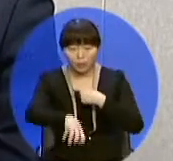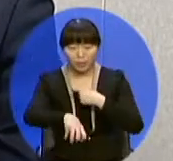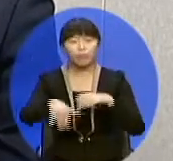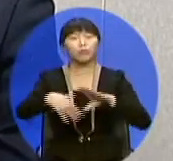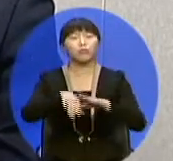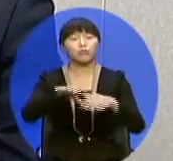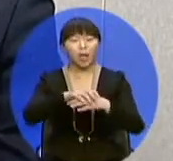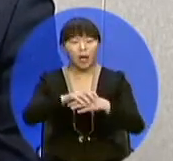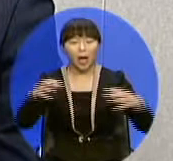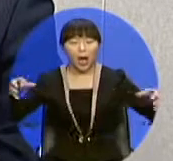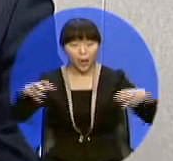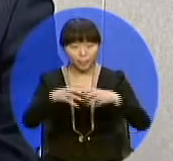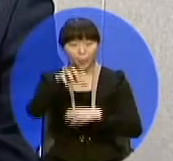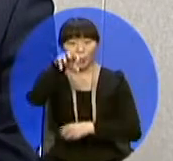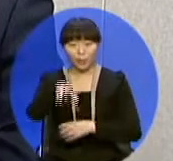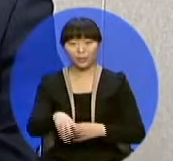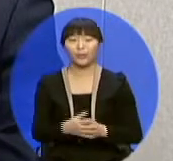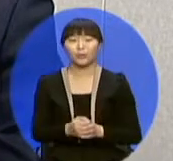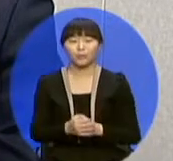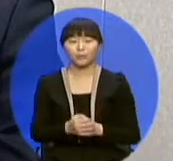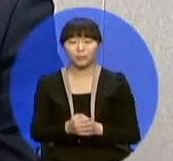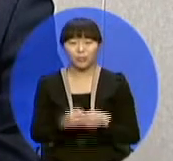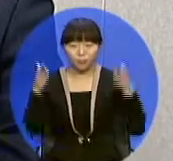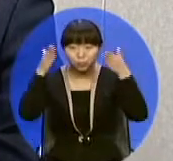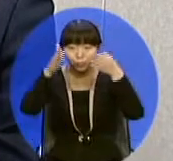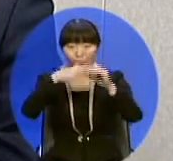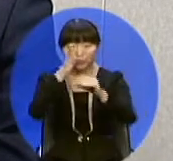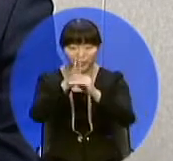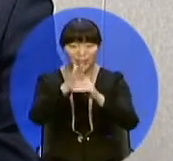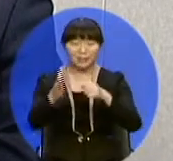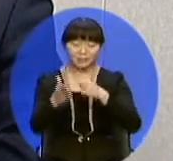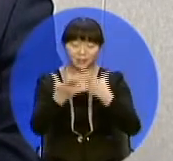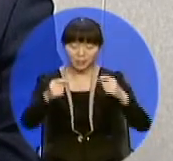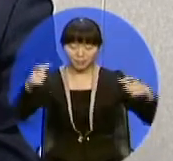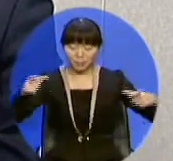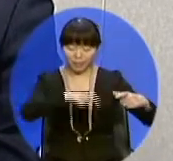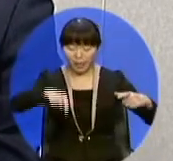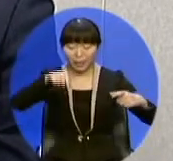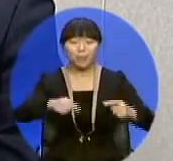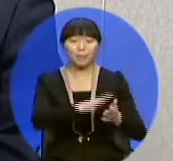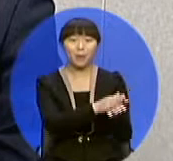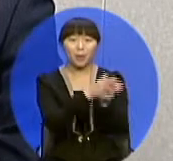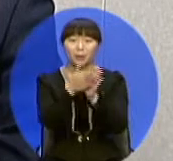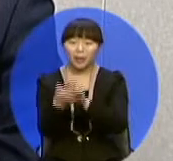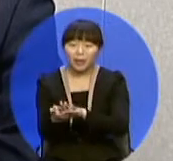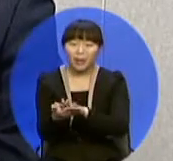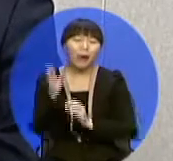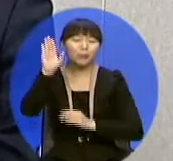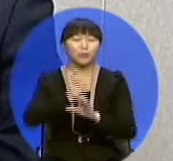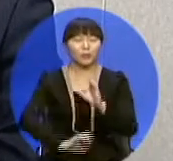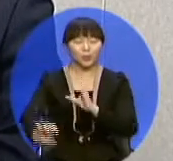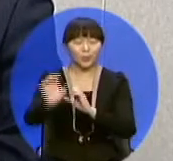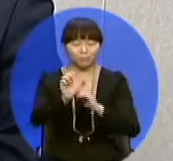복합 그런 공간으로서 각광을 받고 있습니다. 이런 큰 틀에서의 변화 이것들을 앞으로